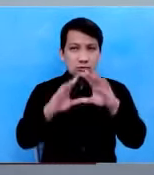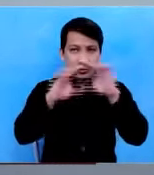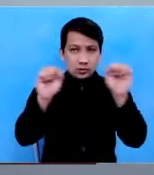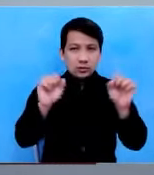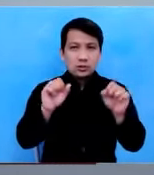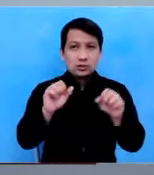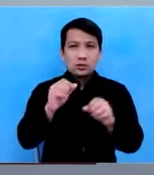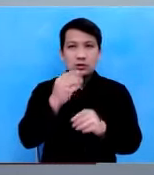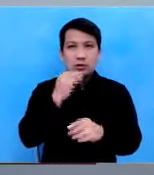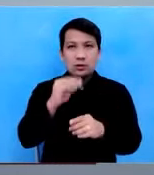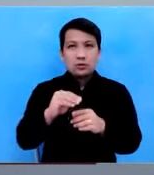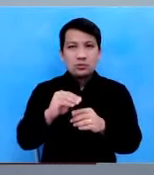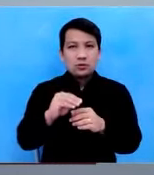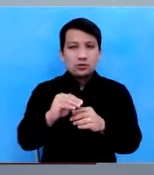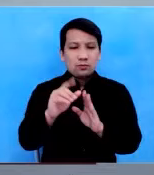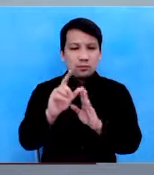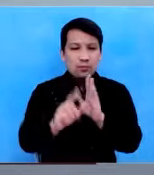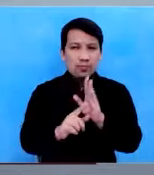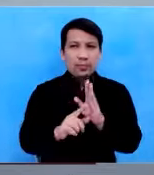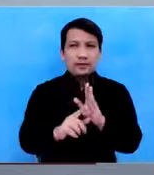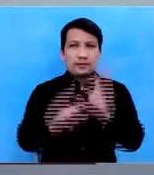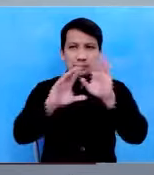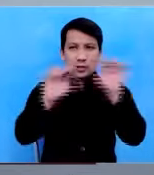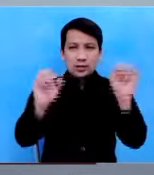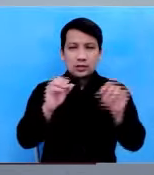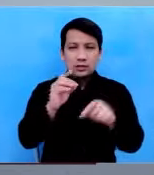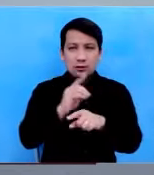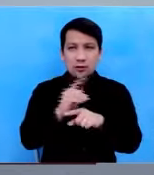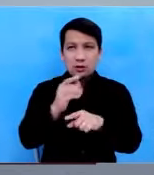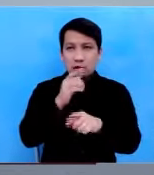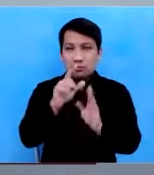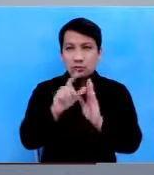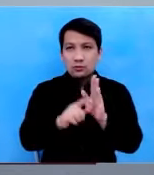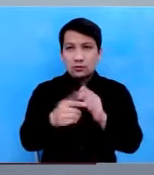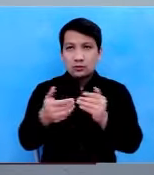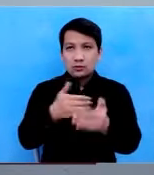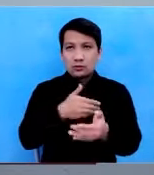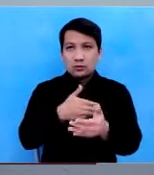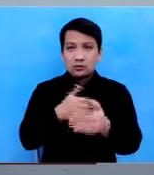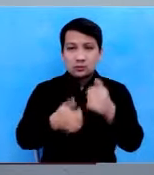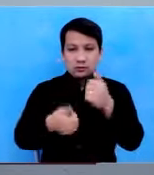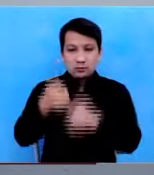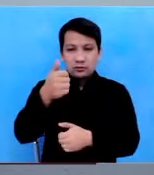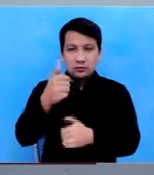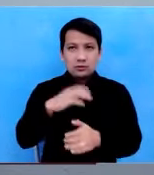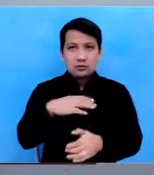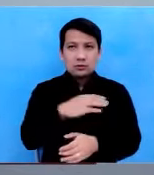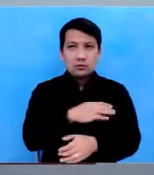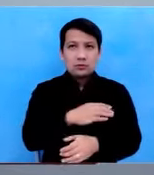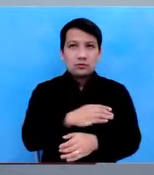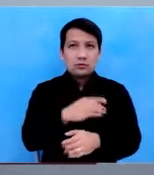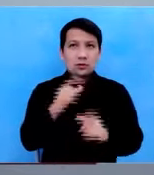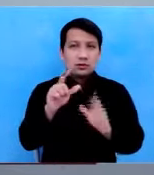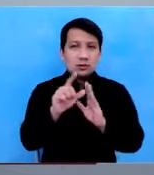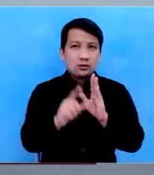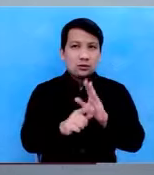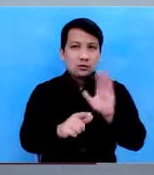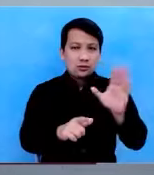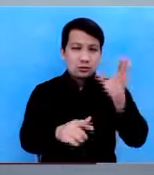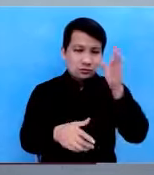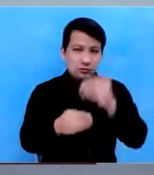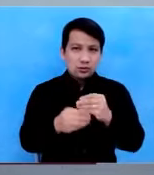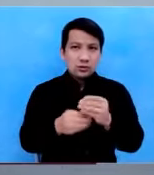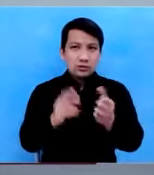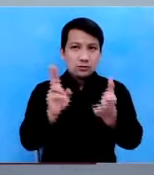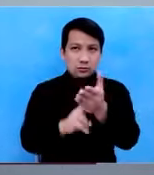decrees. Ano po itong presidential decrees? Kung dati kailangan pang magpasa ang kongreso ng mga batas, si Marcos ay pumipirma na lamang